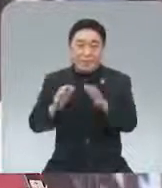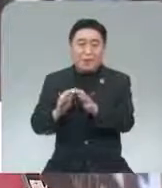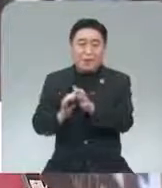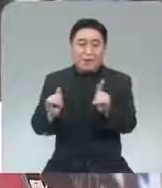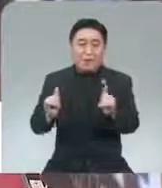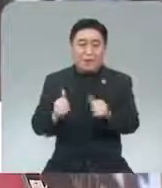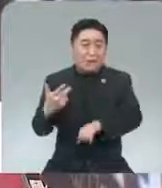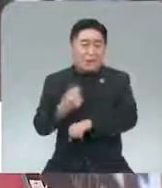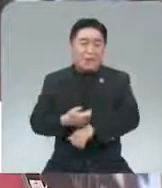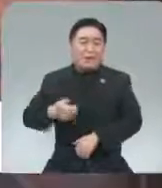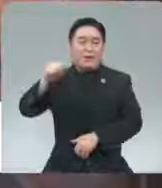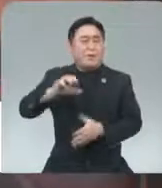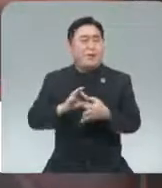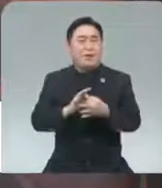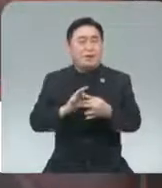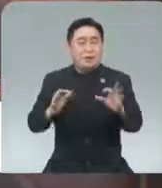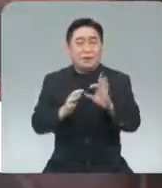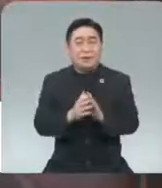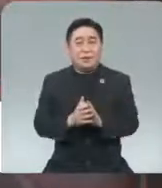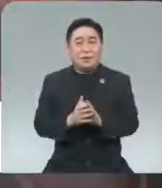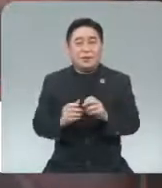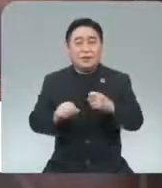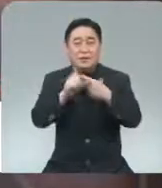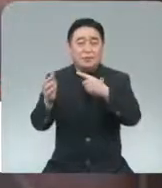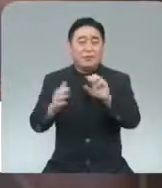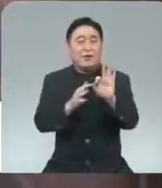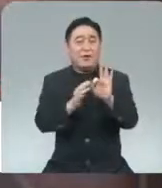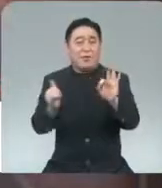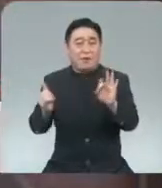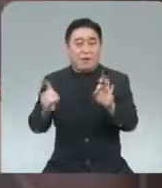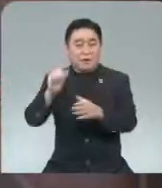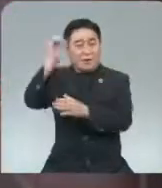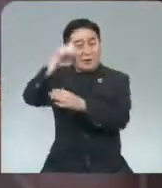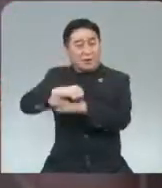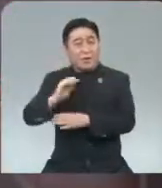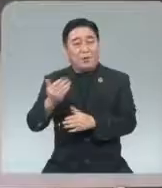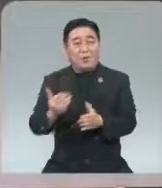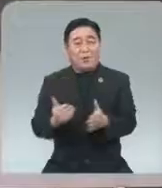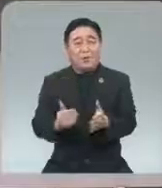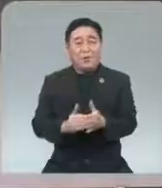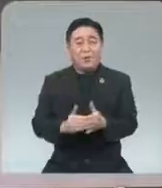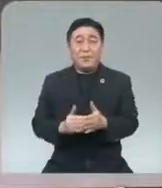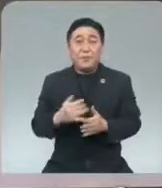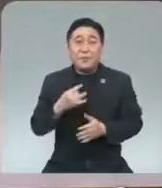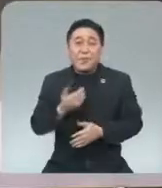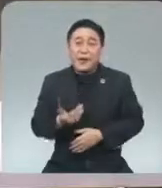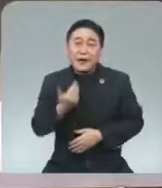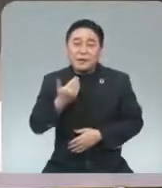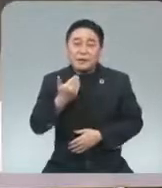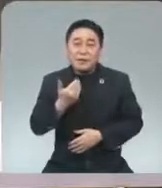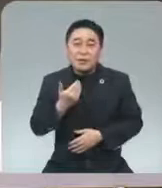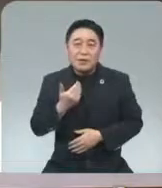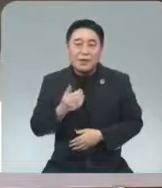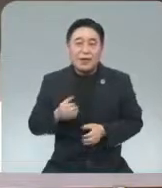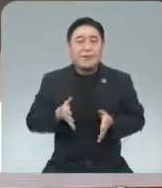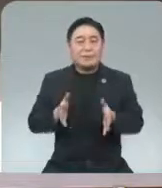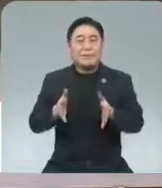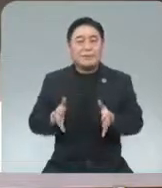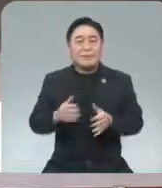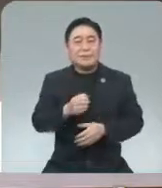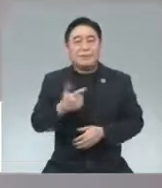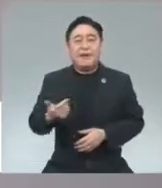restaurants und cafés aufgehoben auch werden die betriebszeiten von nachschulischen institutionen und